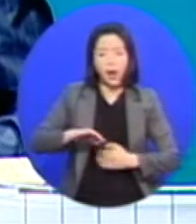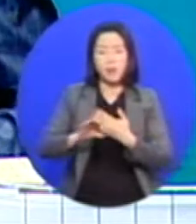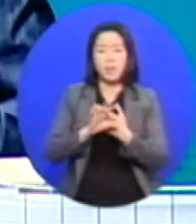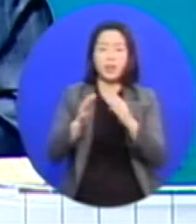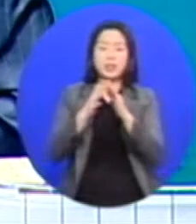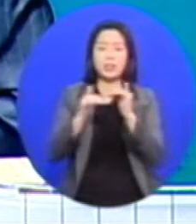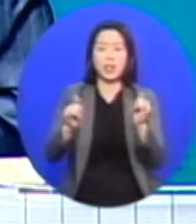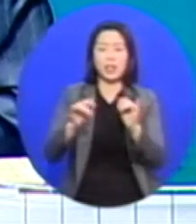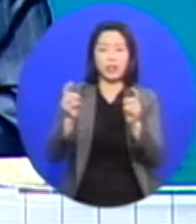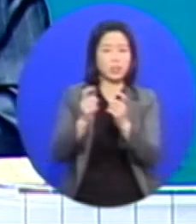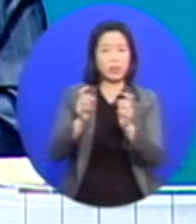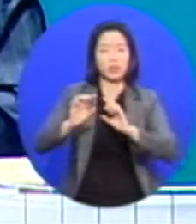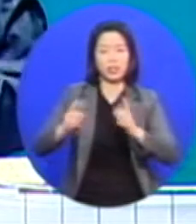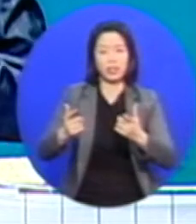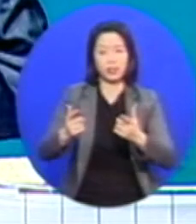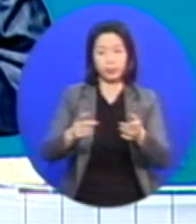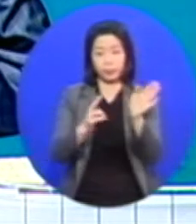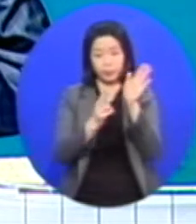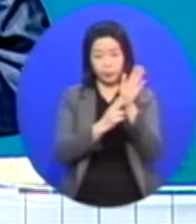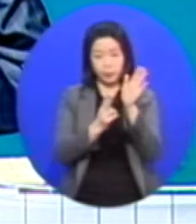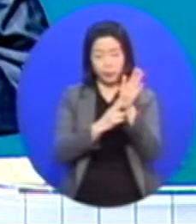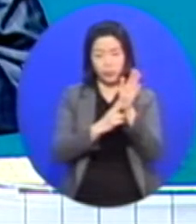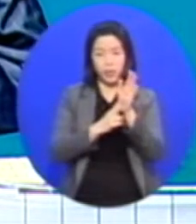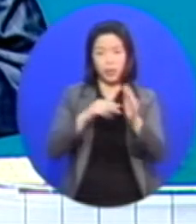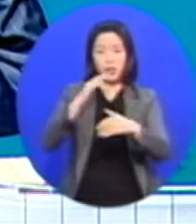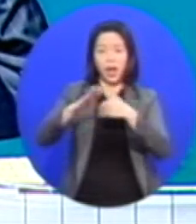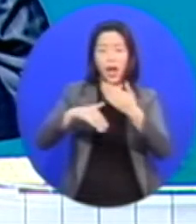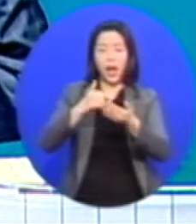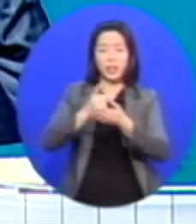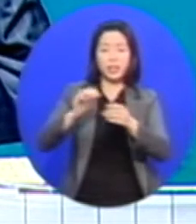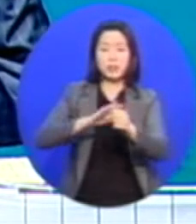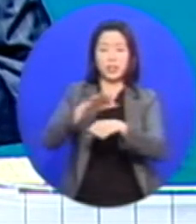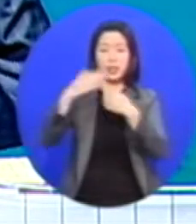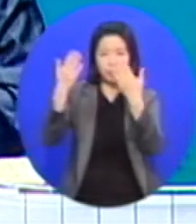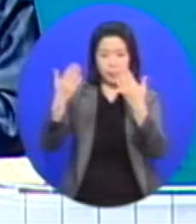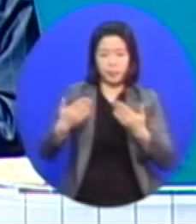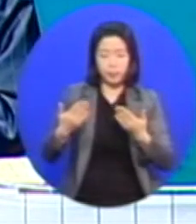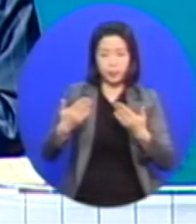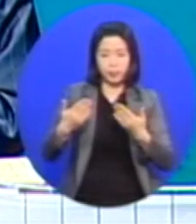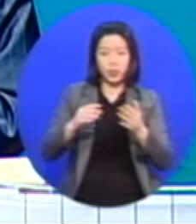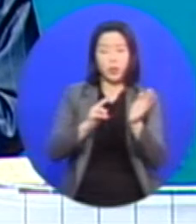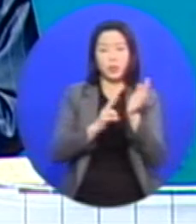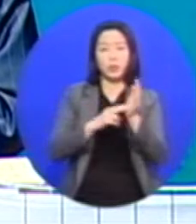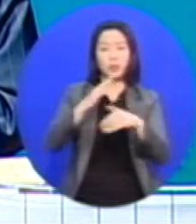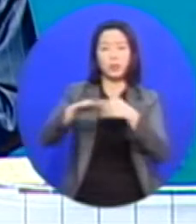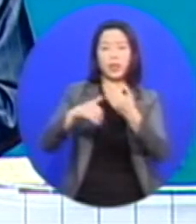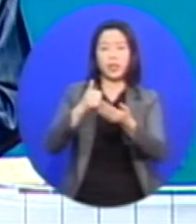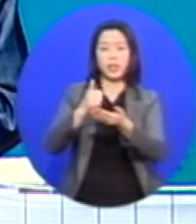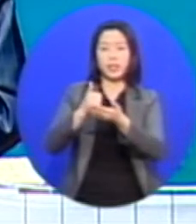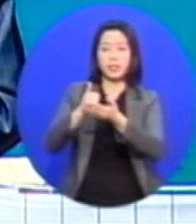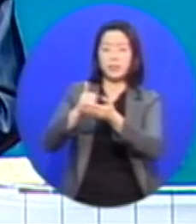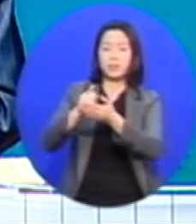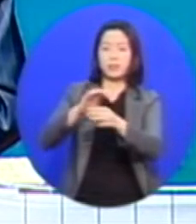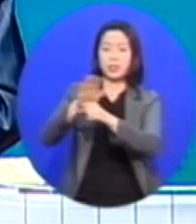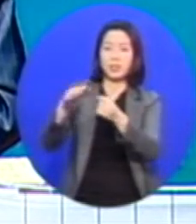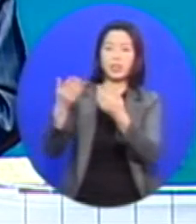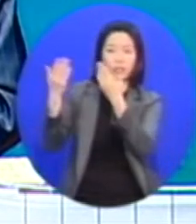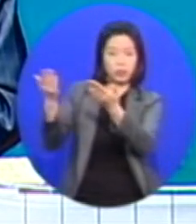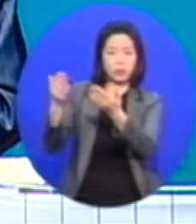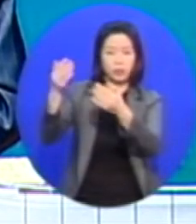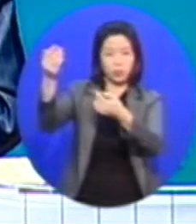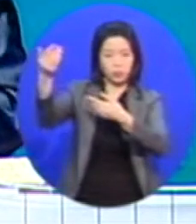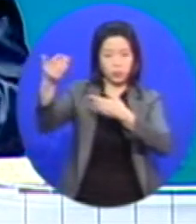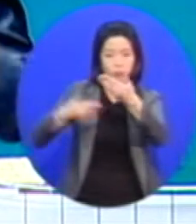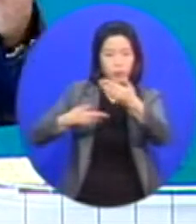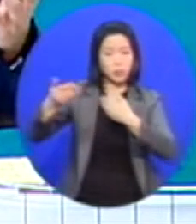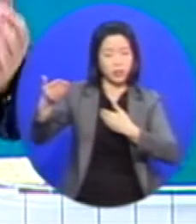욥이 하나님의 사랑을 많이 받고 욕도 하나님을 사랑 했어요 마귀가 이제